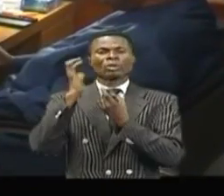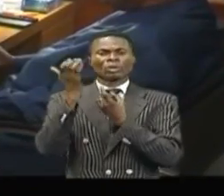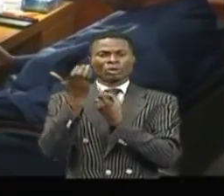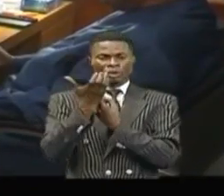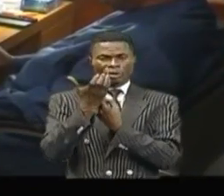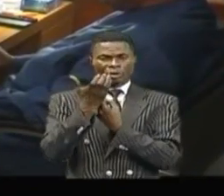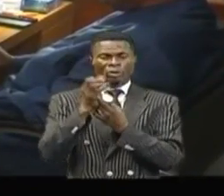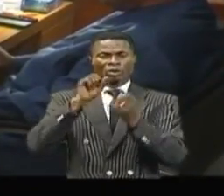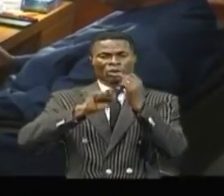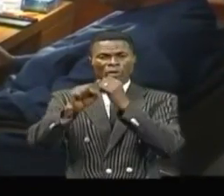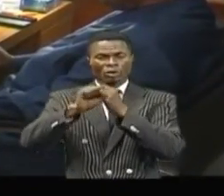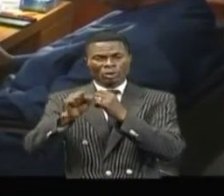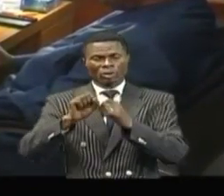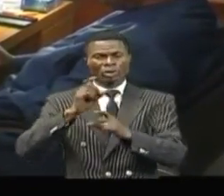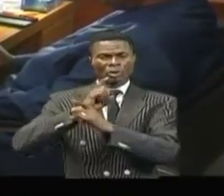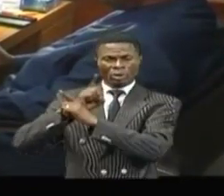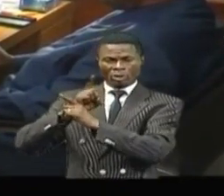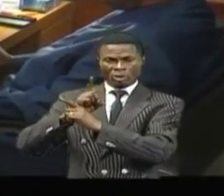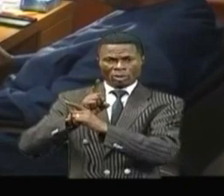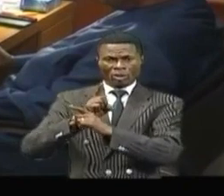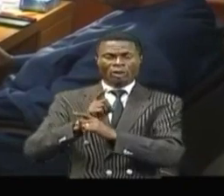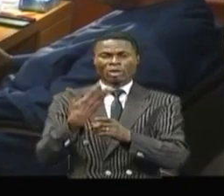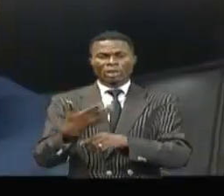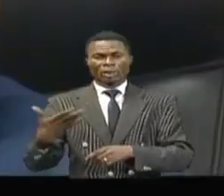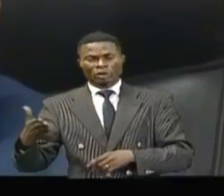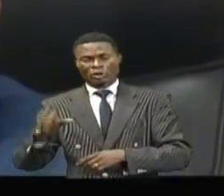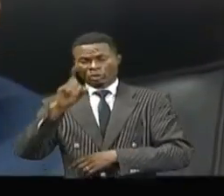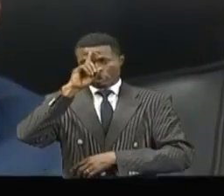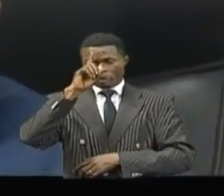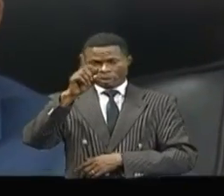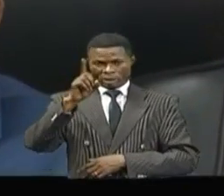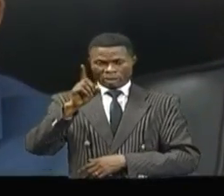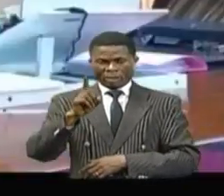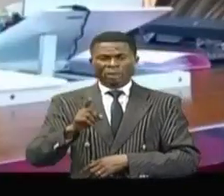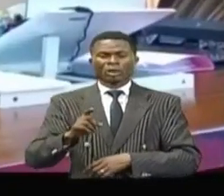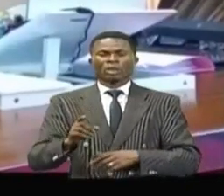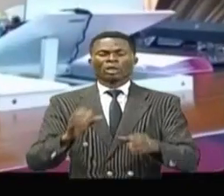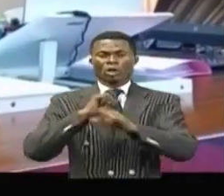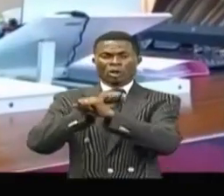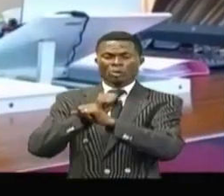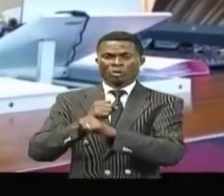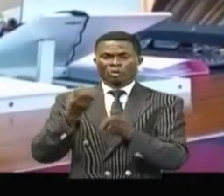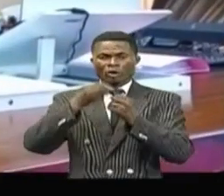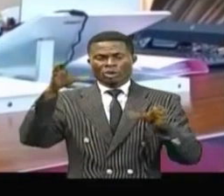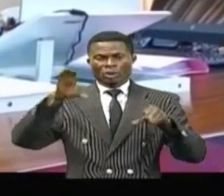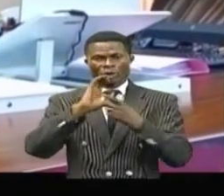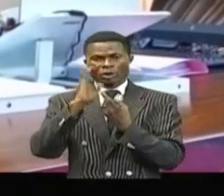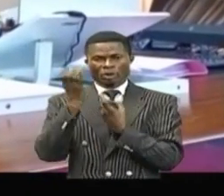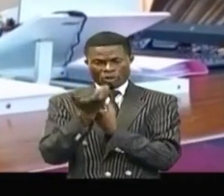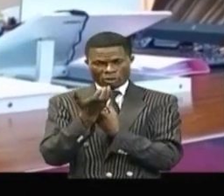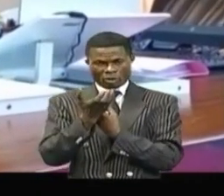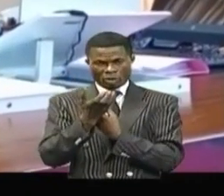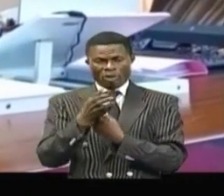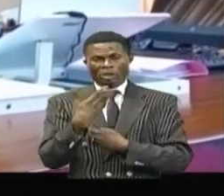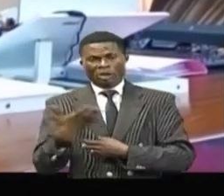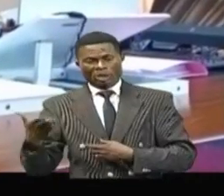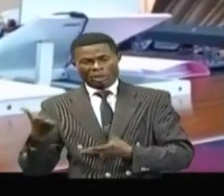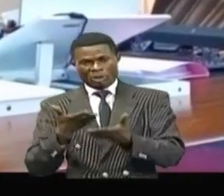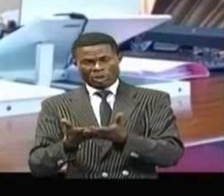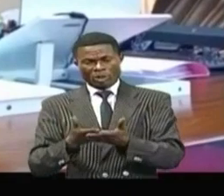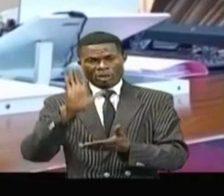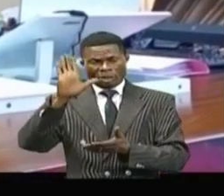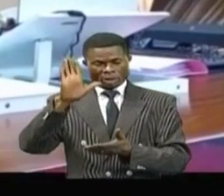la promotion et la protection de la propriété intellectuelle, la sauvegarde du patrimoine culturel matériel et immatériel, et 5